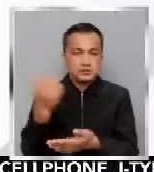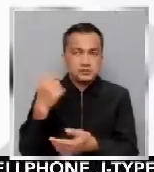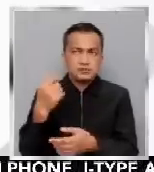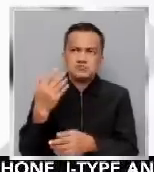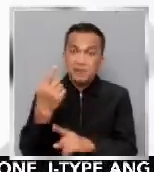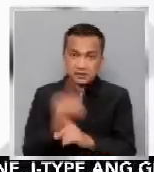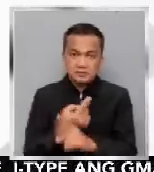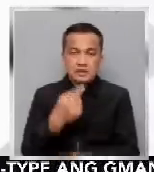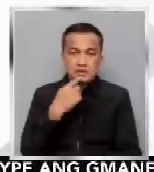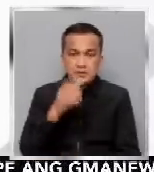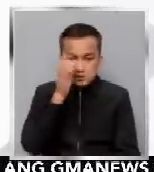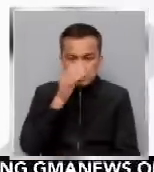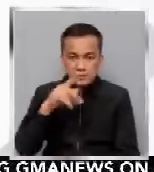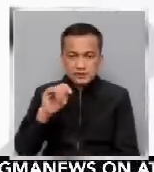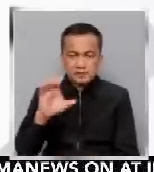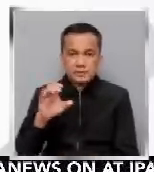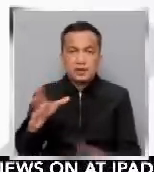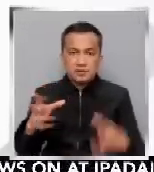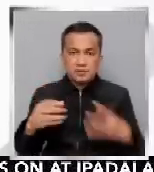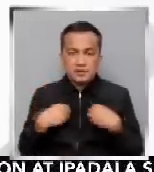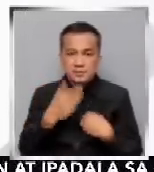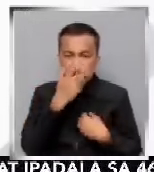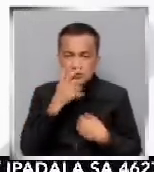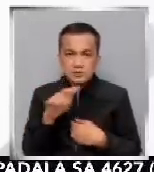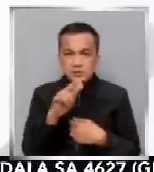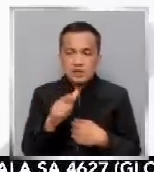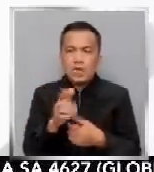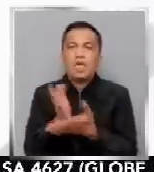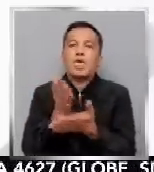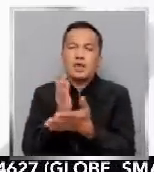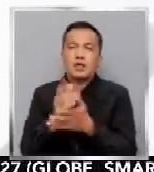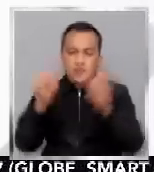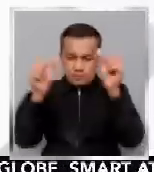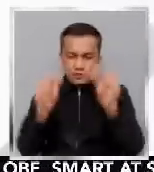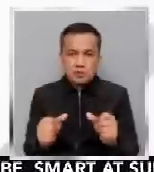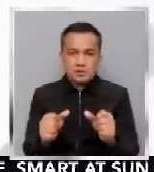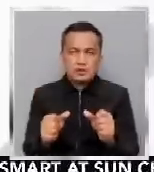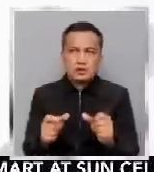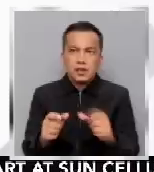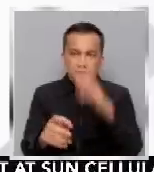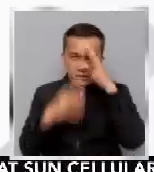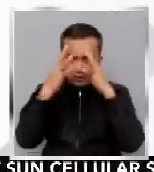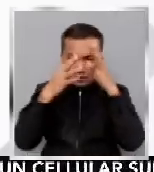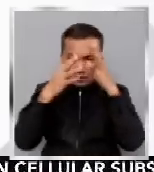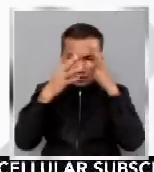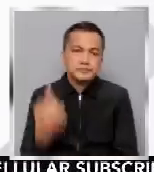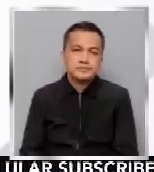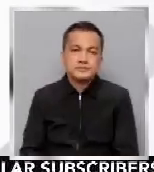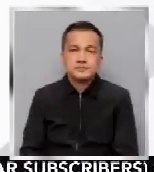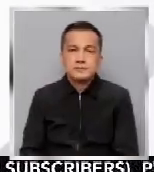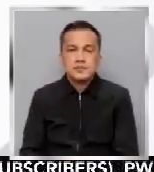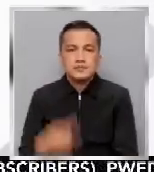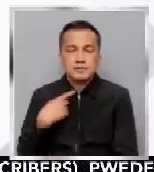Cebu Pacific, umamin ang piloto na naging pabaya siya sa pag-post ng pawang haka-haka lamang. Meron daw mahigpit